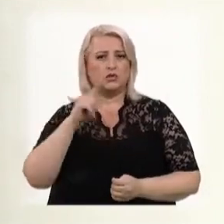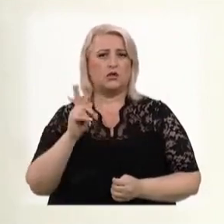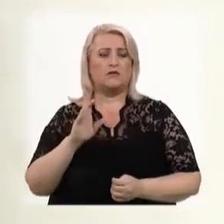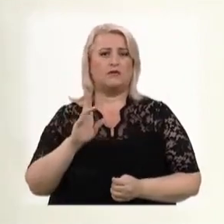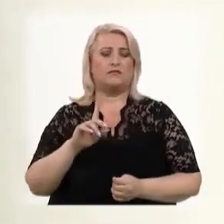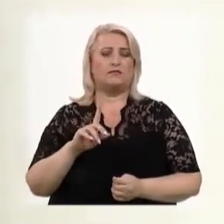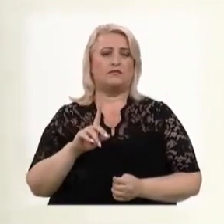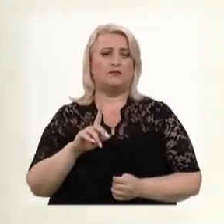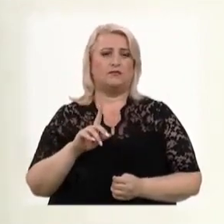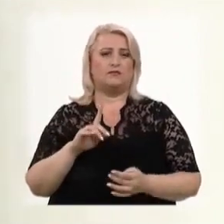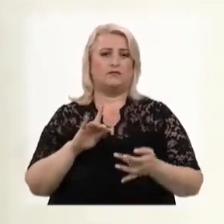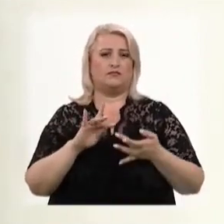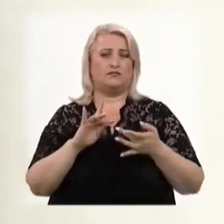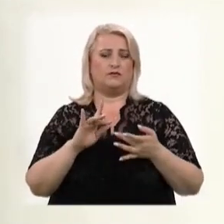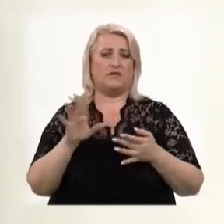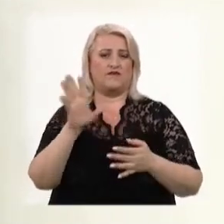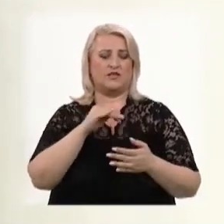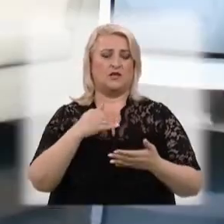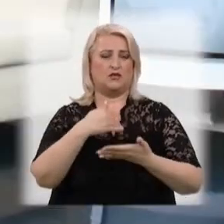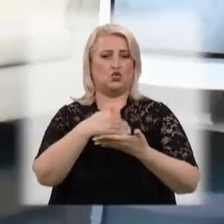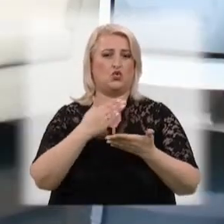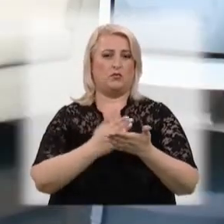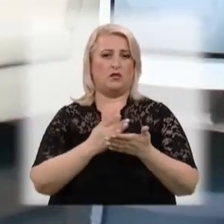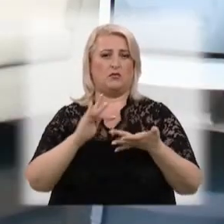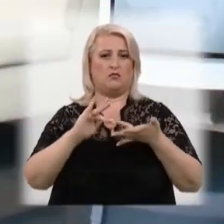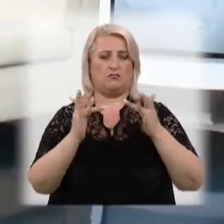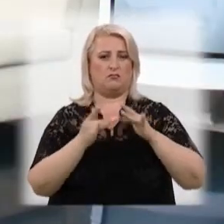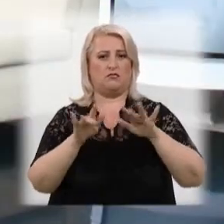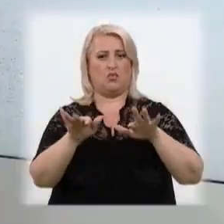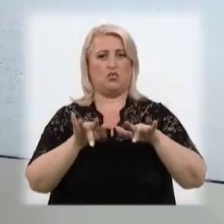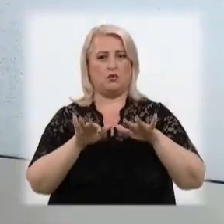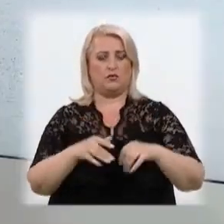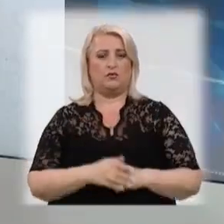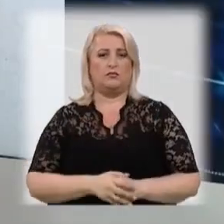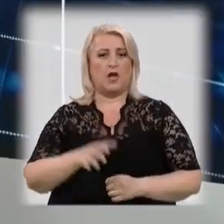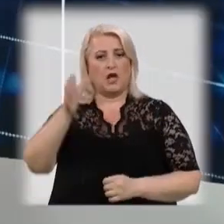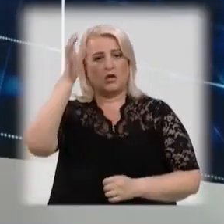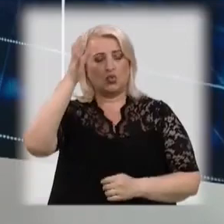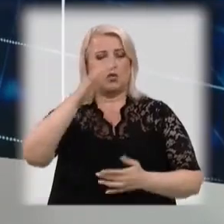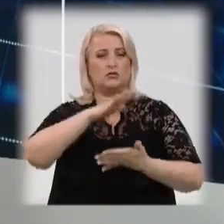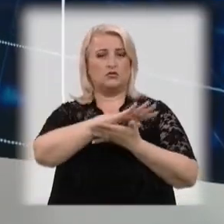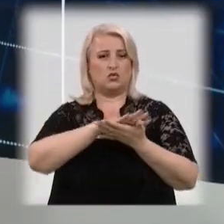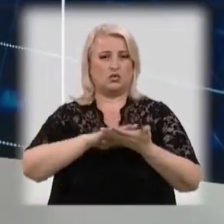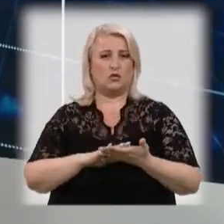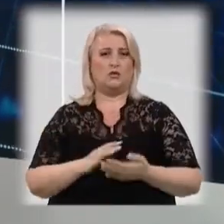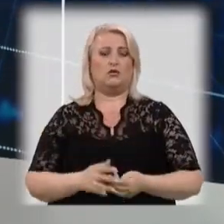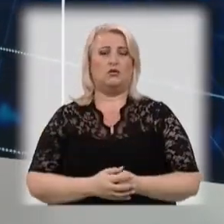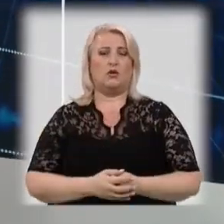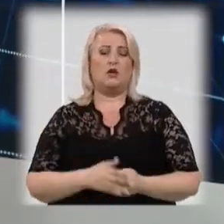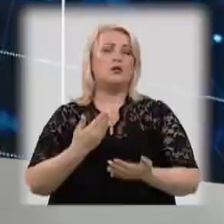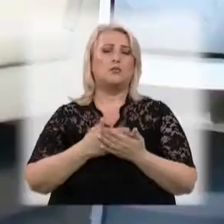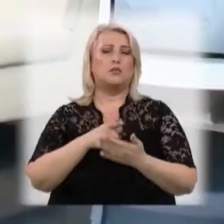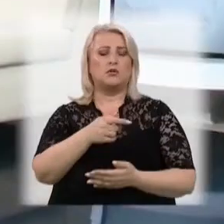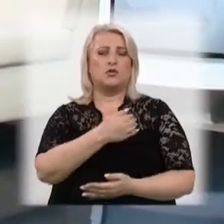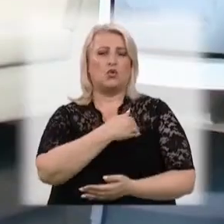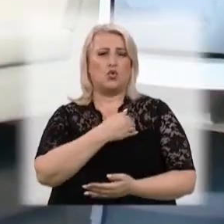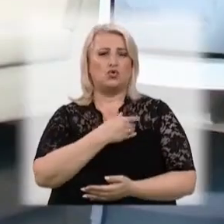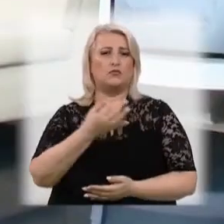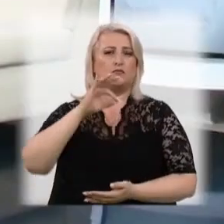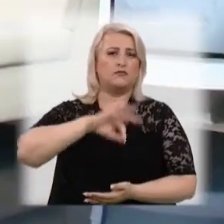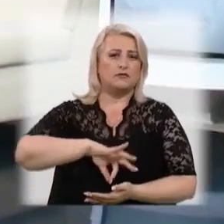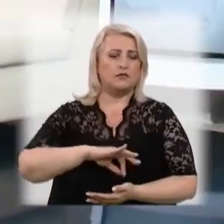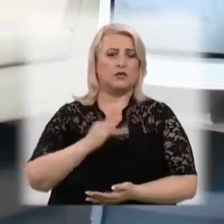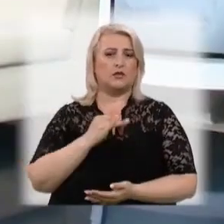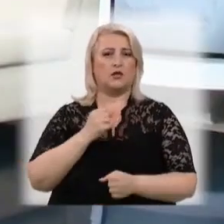XL Așadar domneasca zona asta ar fi trucate continuă să fie Dar din punct daca tu vrei să ai eficiență și